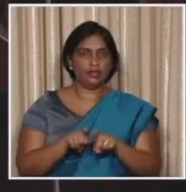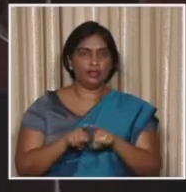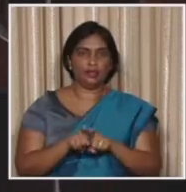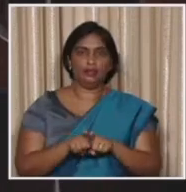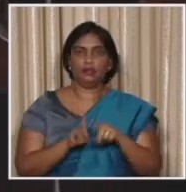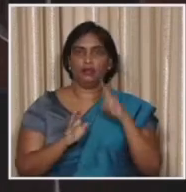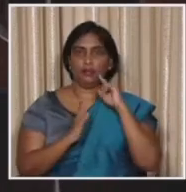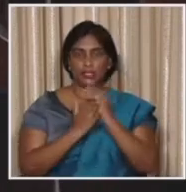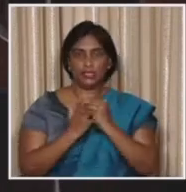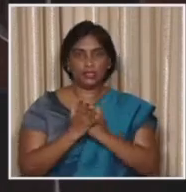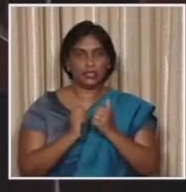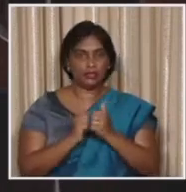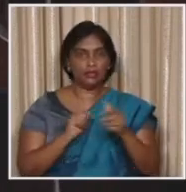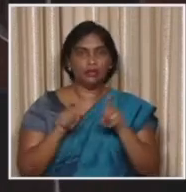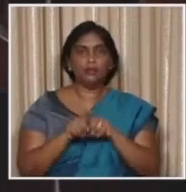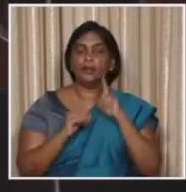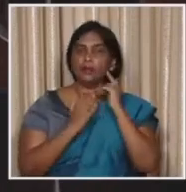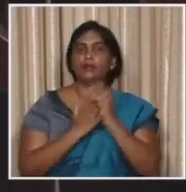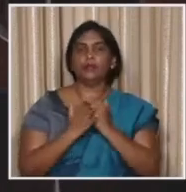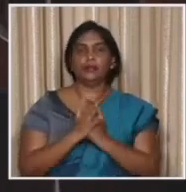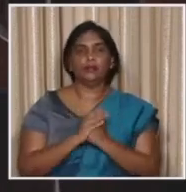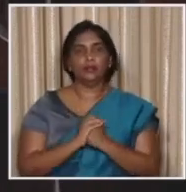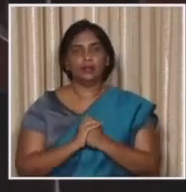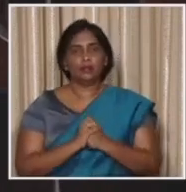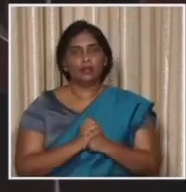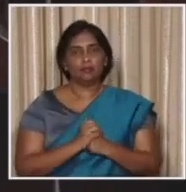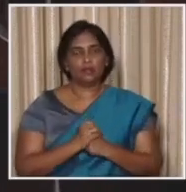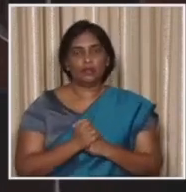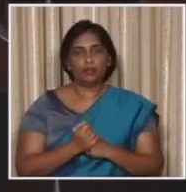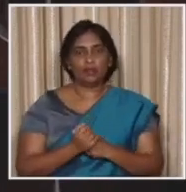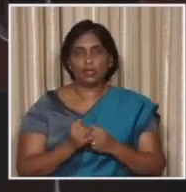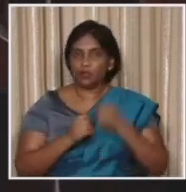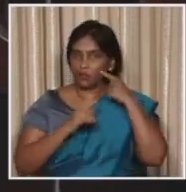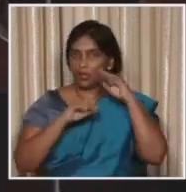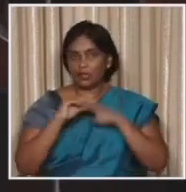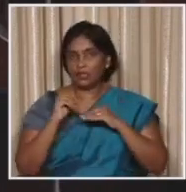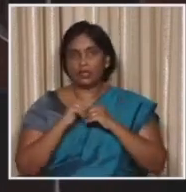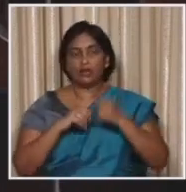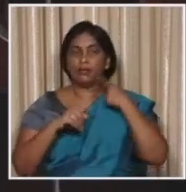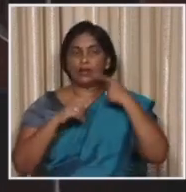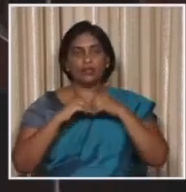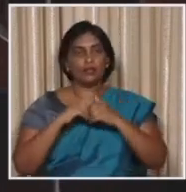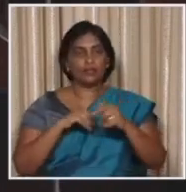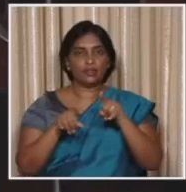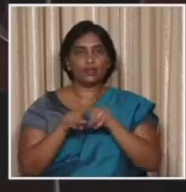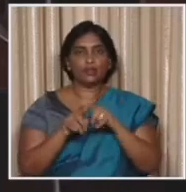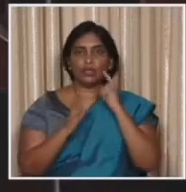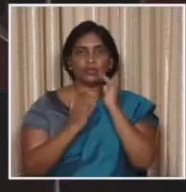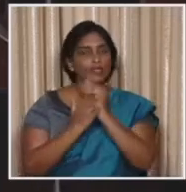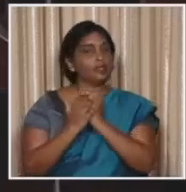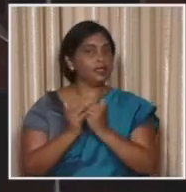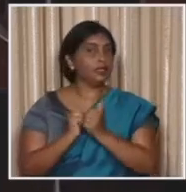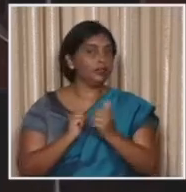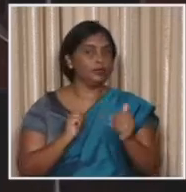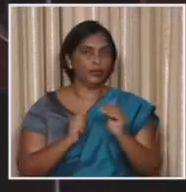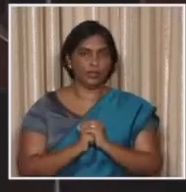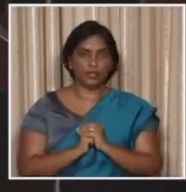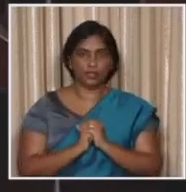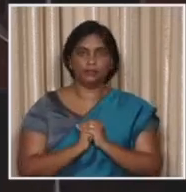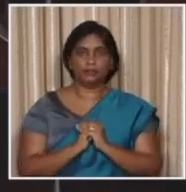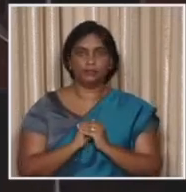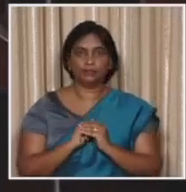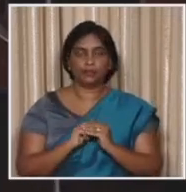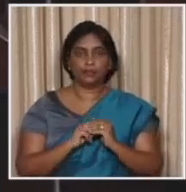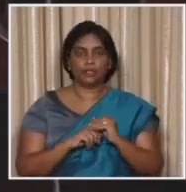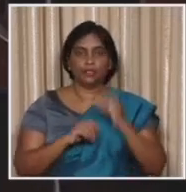ආයතනයේ නිලධාරීන්පත් කිරීමේදී යම් ක්‍රමානුකූල ක්‍රමවේදයකට අනුව දක්ෂතාව තියෙන සුදුසු පිරිසක් පත් කරගත්තේ නැත්නම් මේ මේ ප්‍රශ්නේ මේ